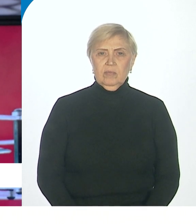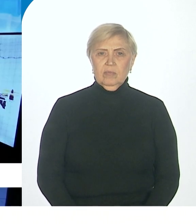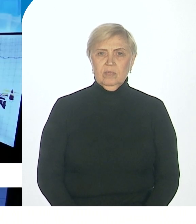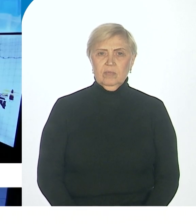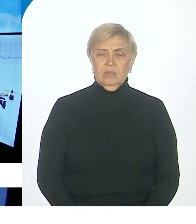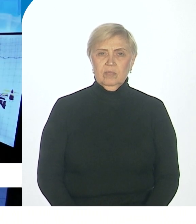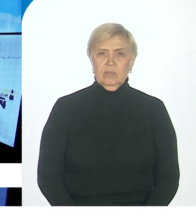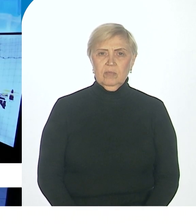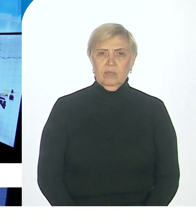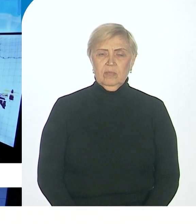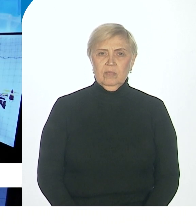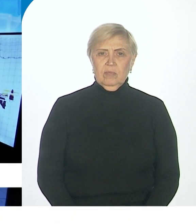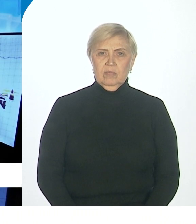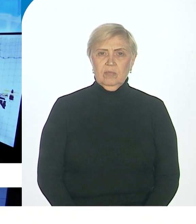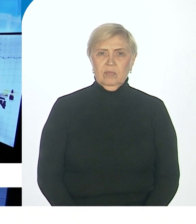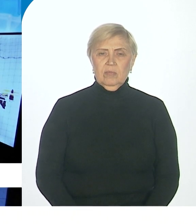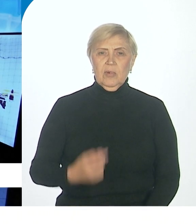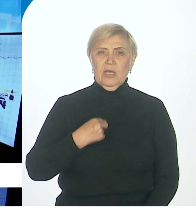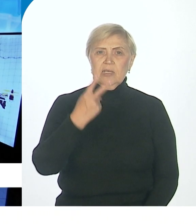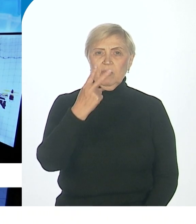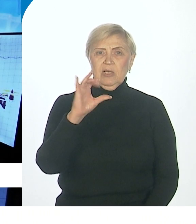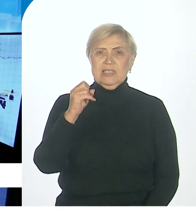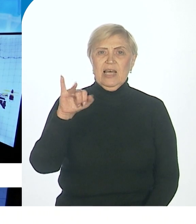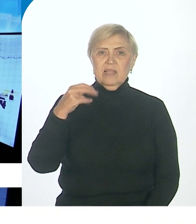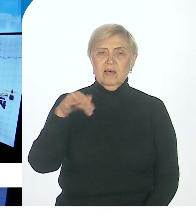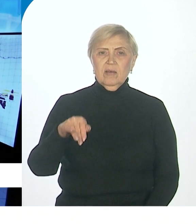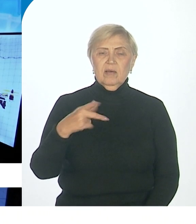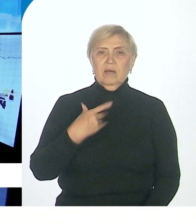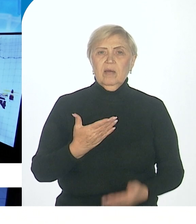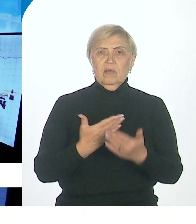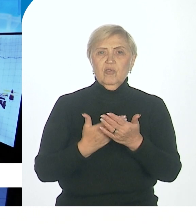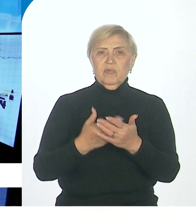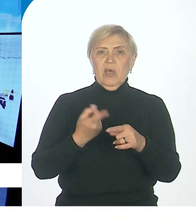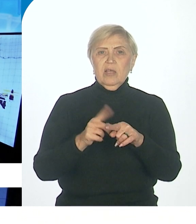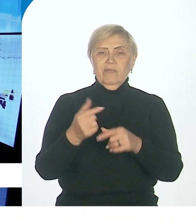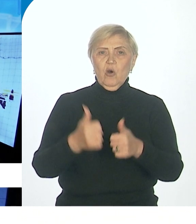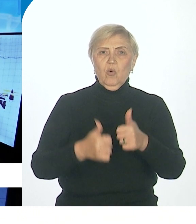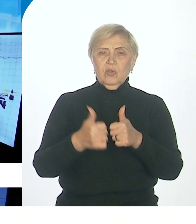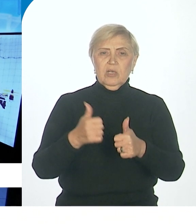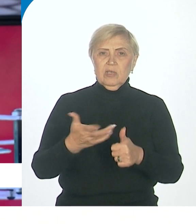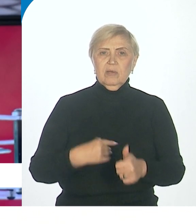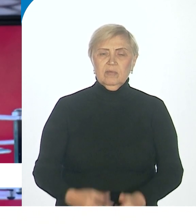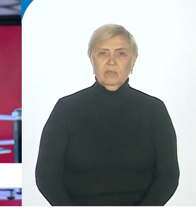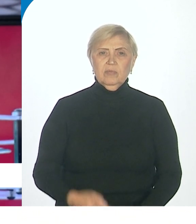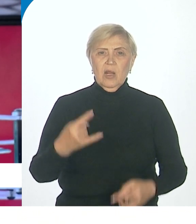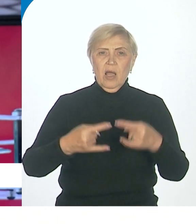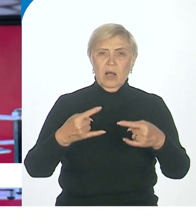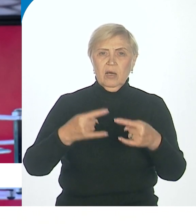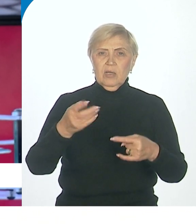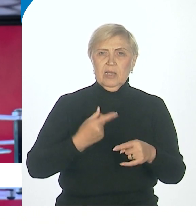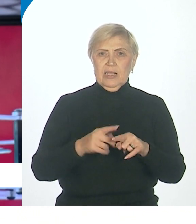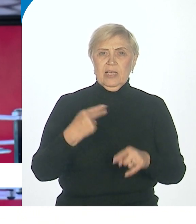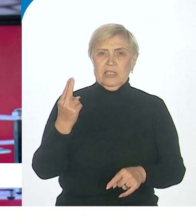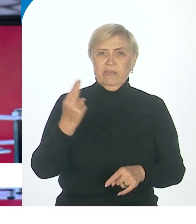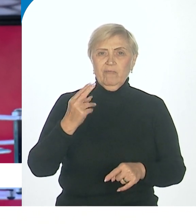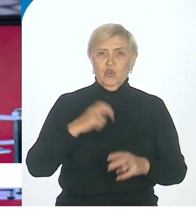Давайте немножко здесь сейчас. Я, кстати, еще смотрел на сайте, собственно, вот этого конкурса «Кадры для цифровой